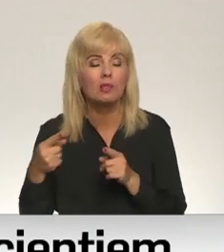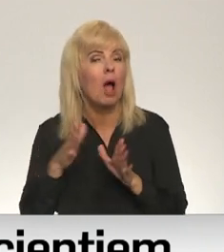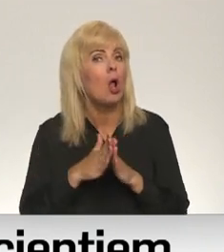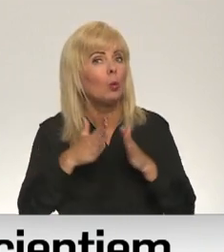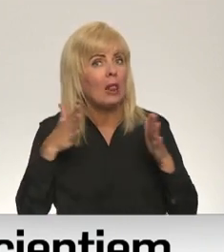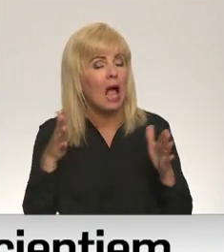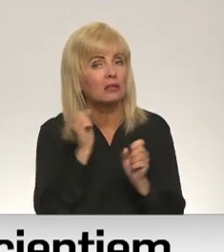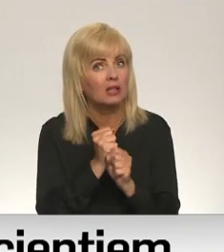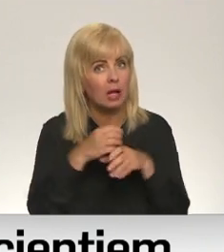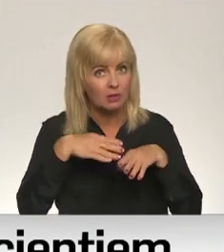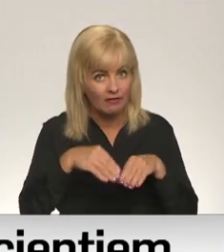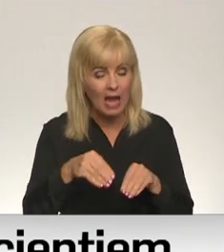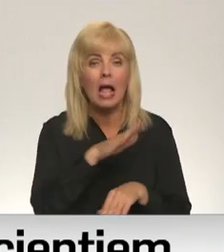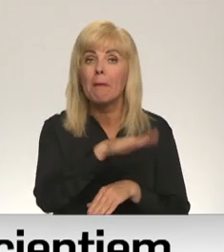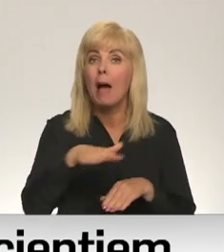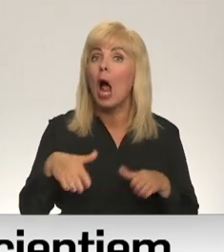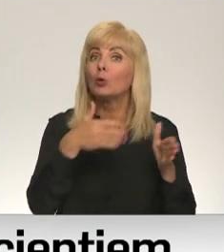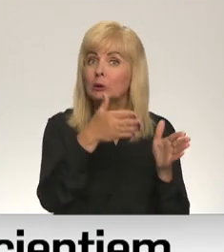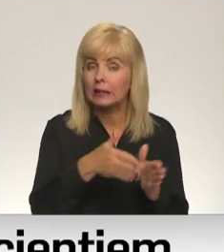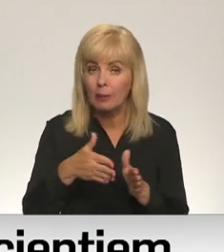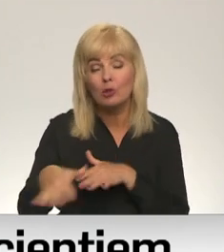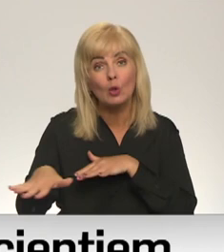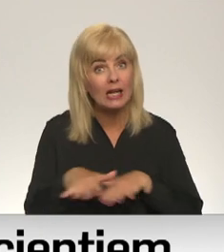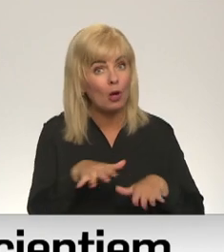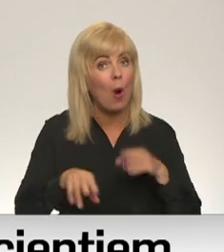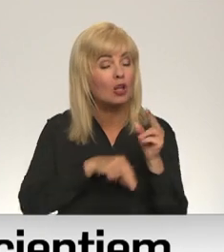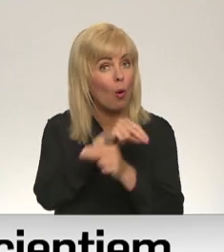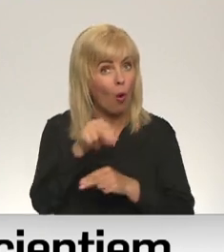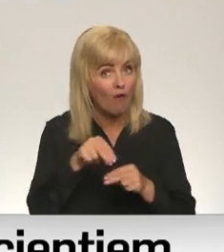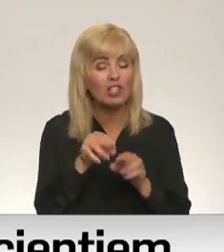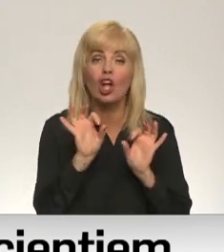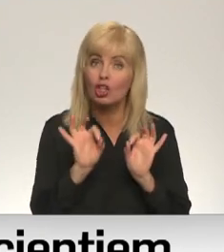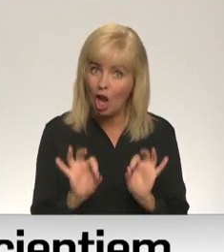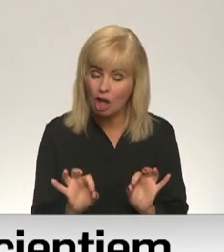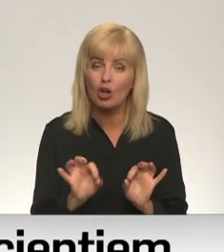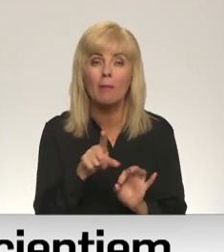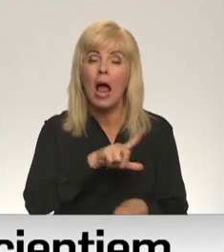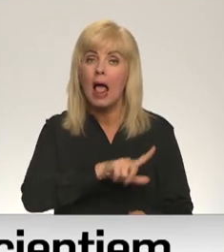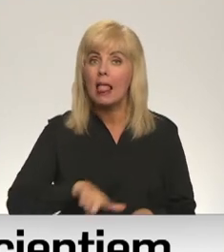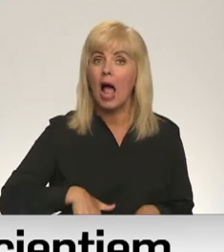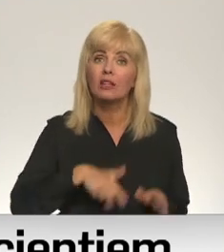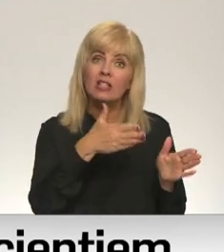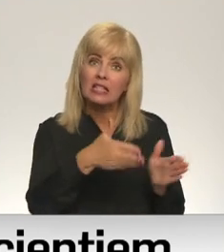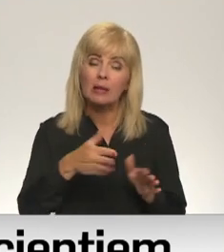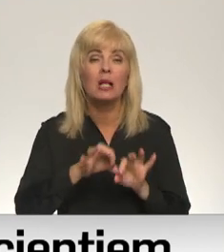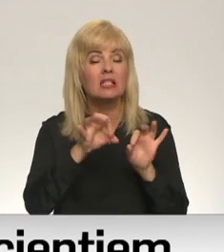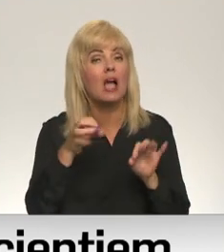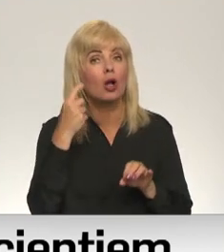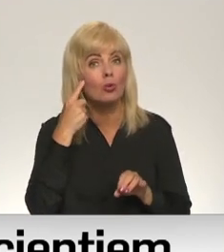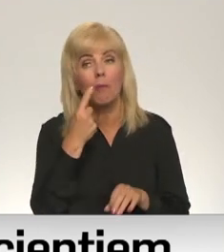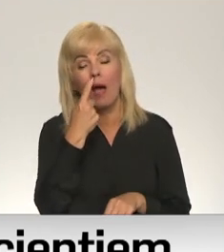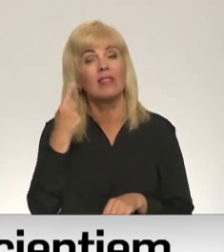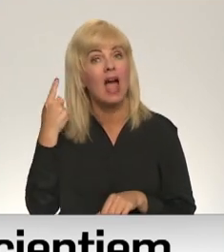darbs darāms. Bērnu Klīniskās universitātes slimnīcas rīkotajā konferencē atzīst, ka par to Latvijas slimnīcās sākts domāt tikai